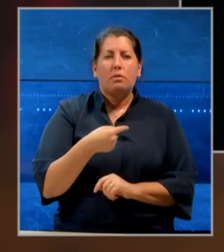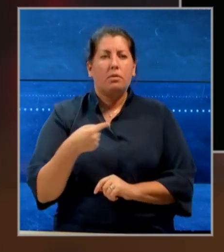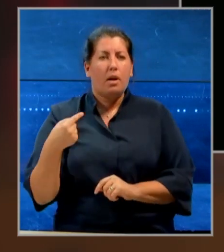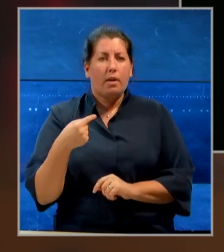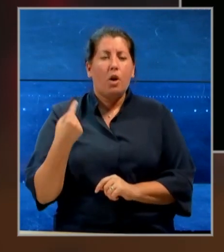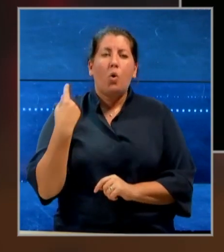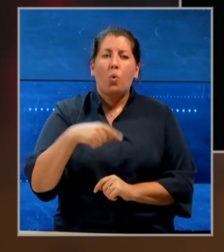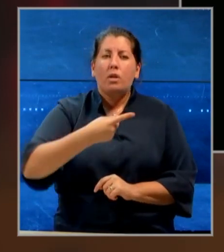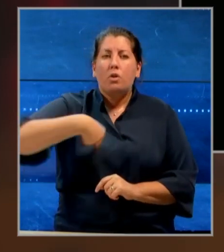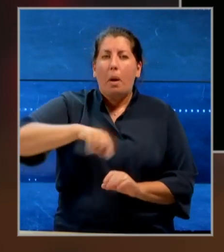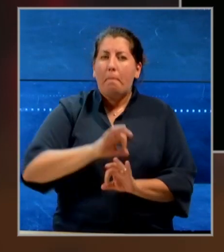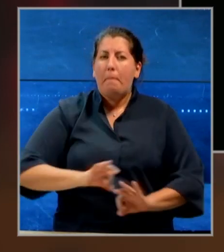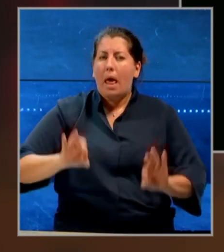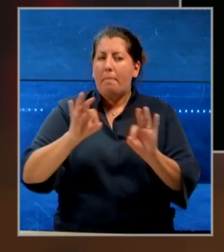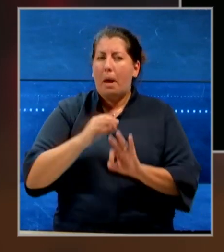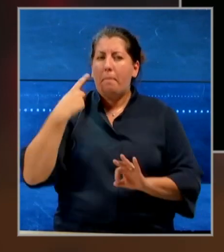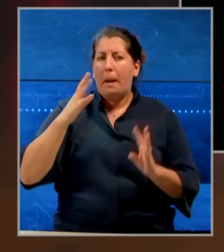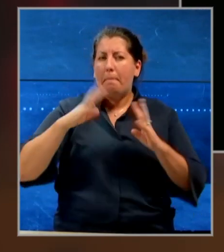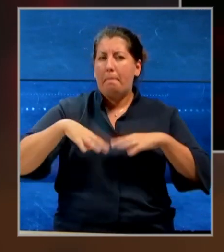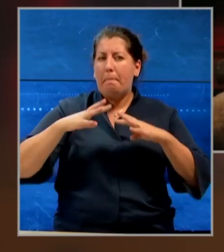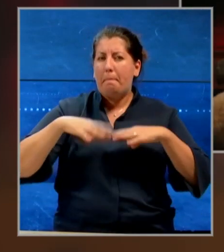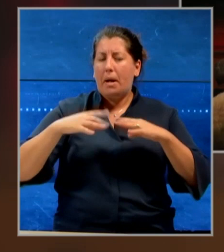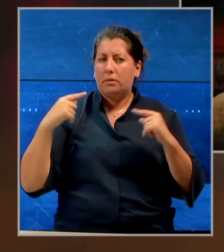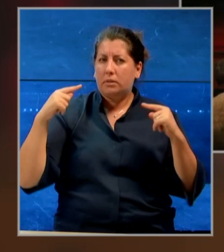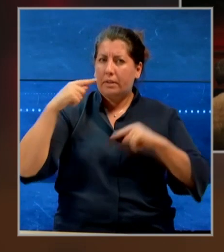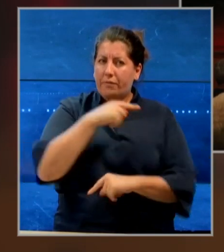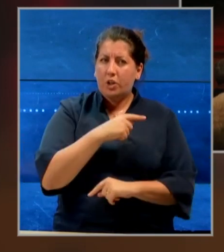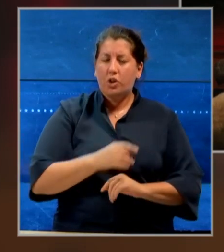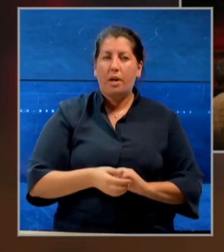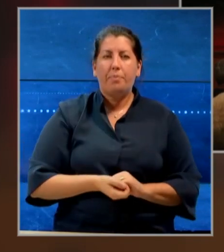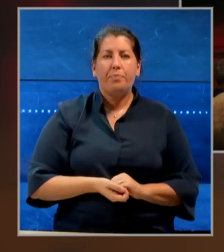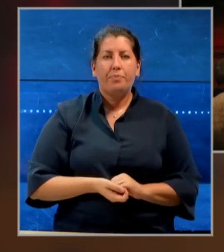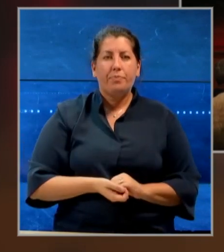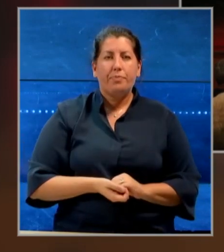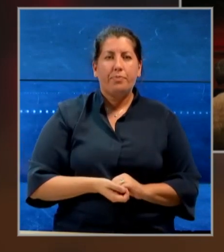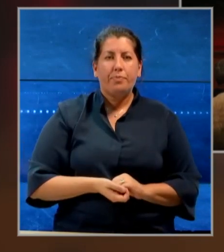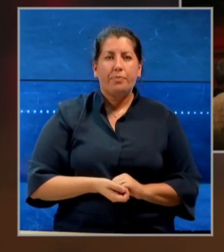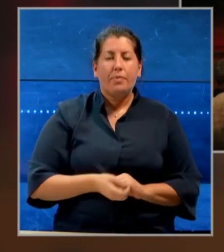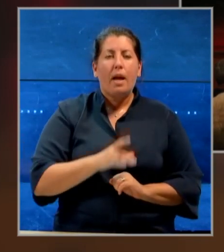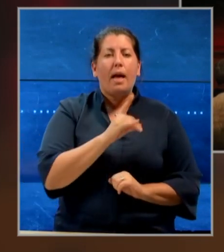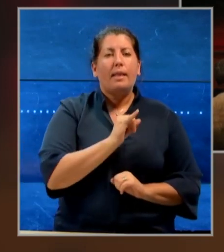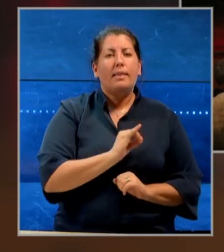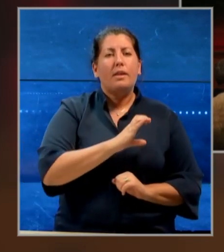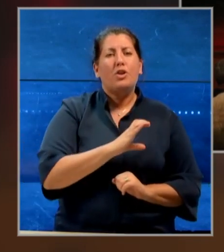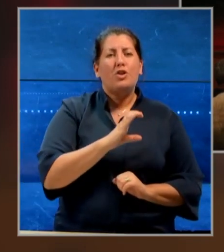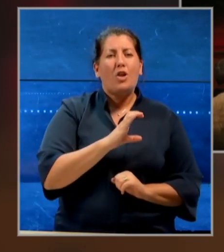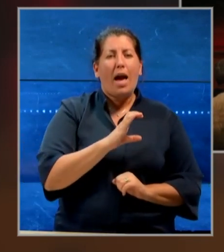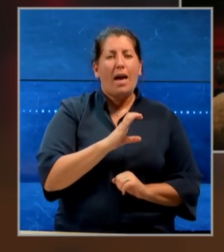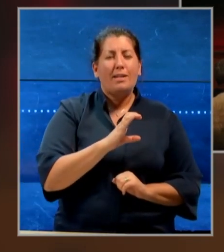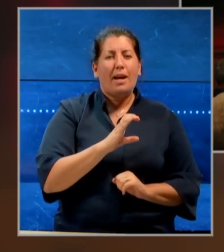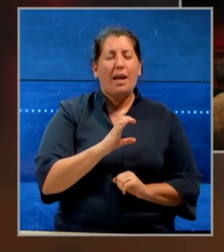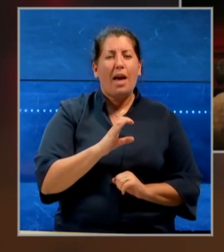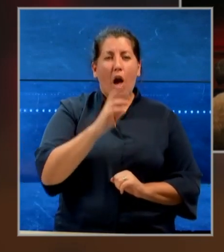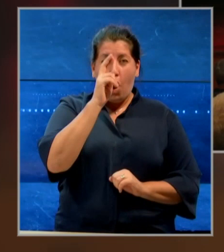per una partita altamente difficile. Direttore, come sta crescendo Valerio Di Cesare nel suo nuovo ruolo? È carico. Un po' l'apprendistato, no?